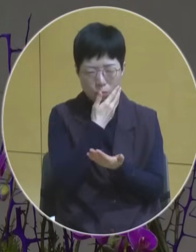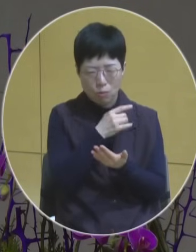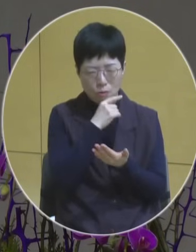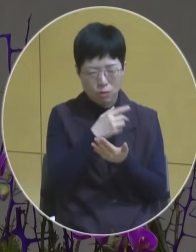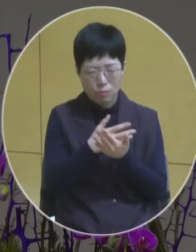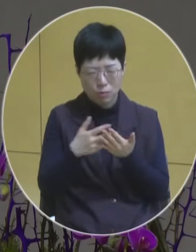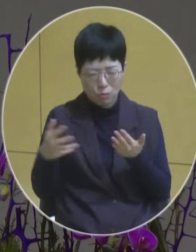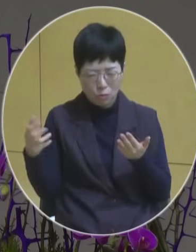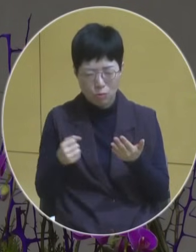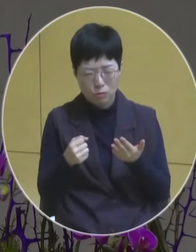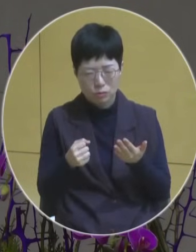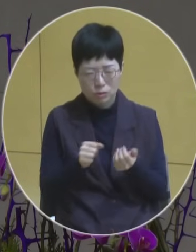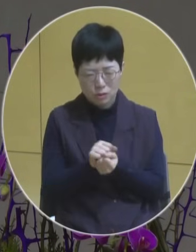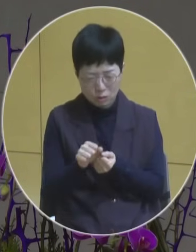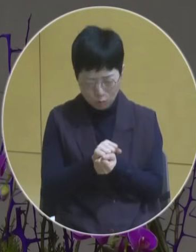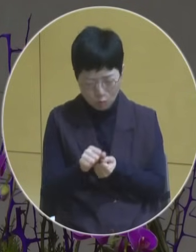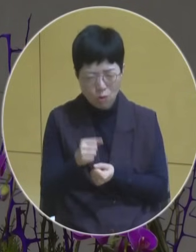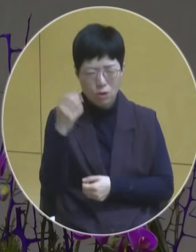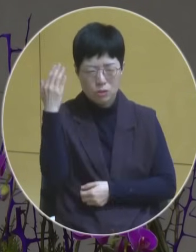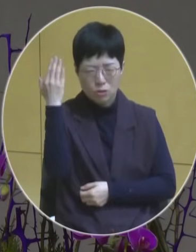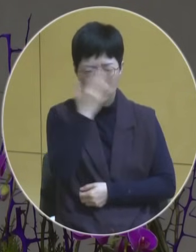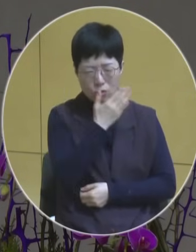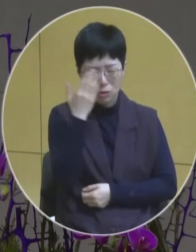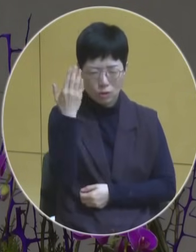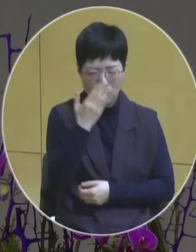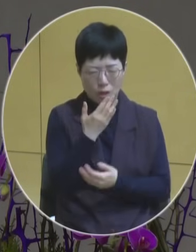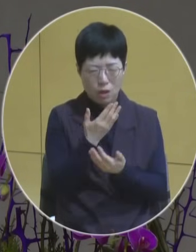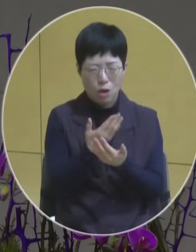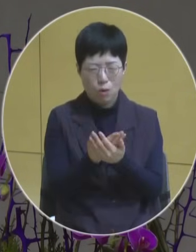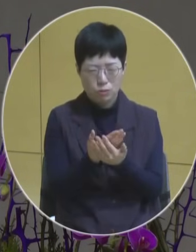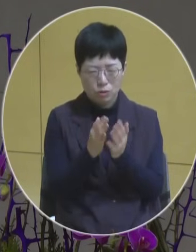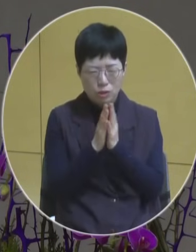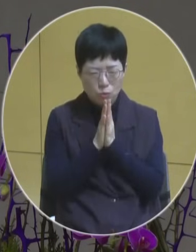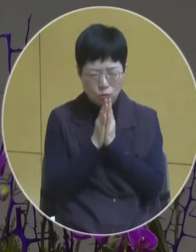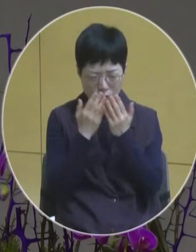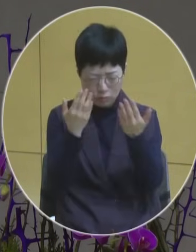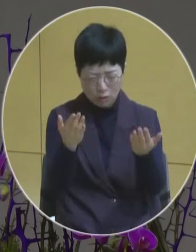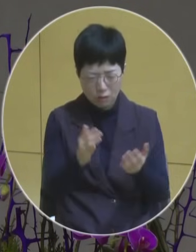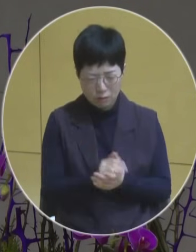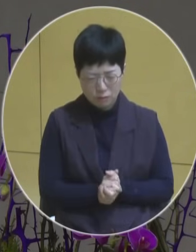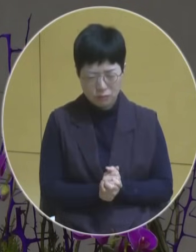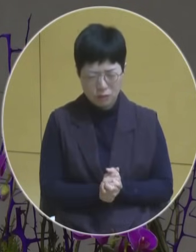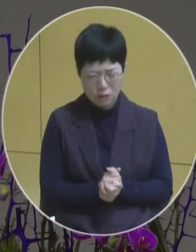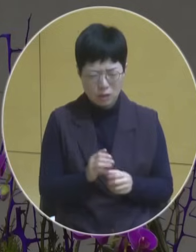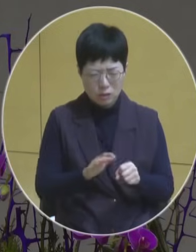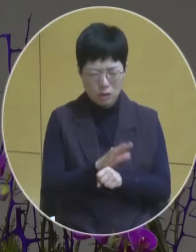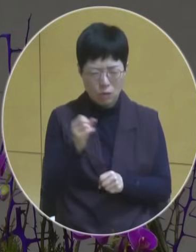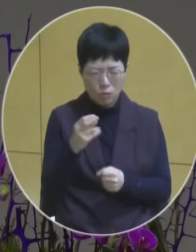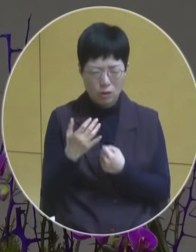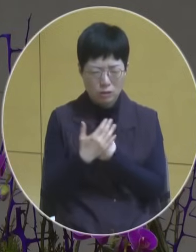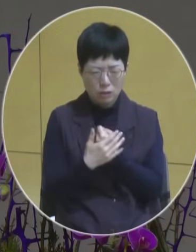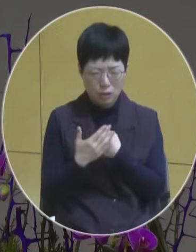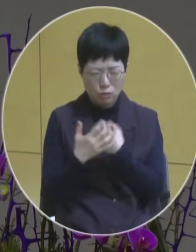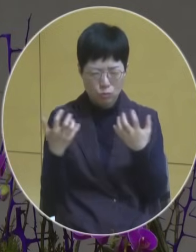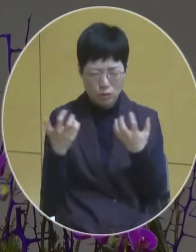피로 씻으시고 정결케 하여 주옵시기를 기도드립니다. 사랑과 은혜의 하나님